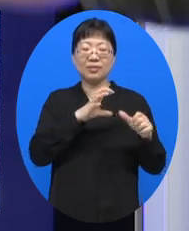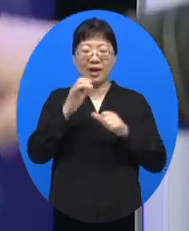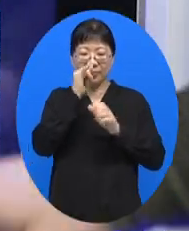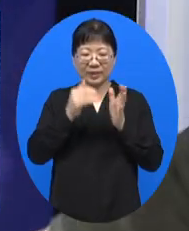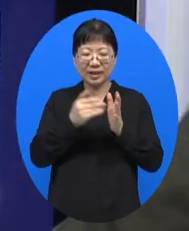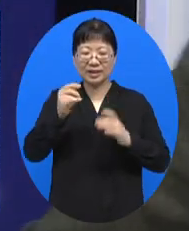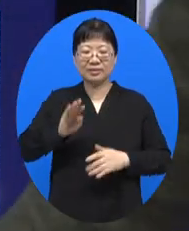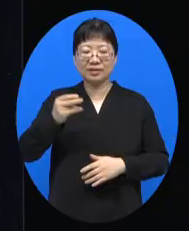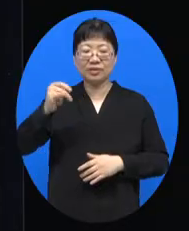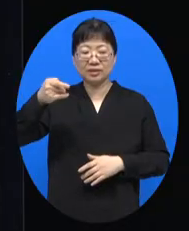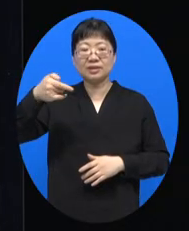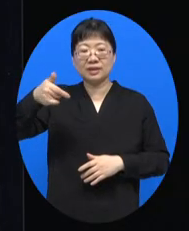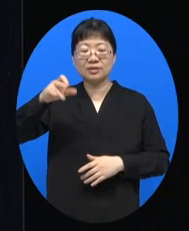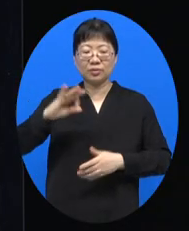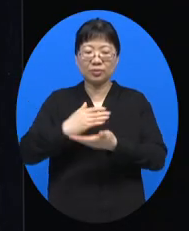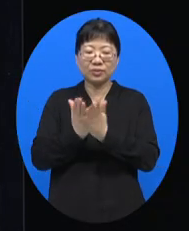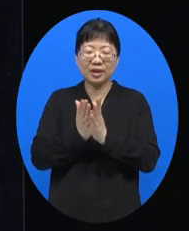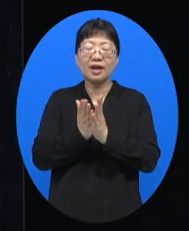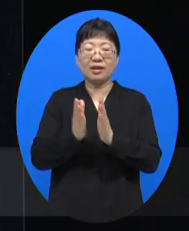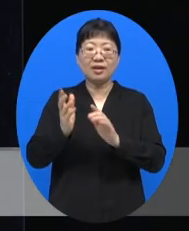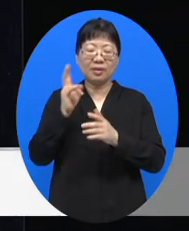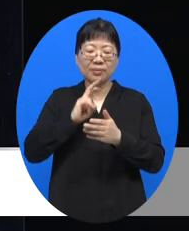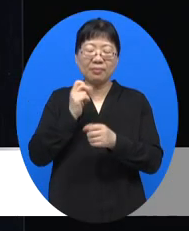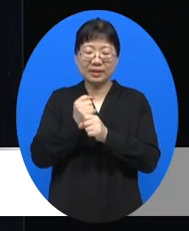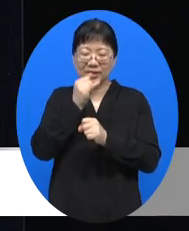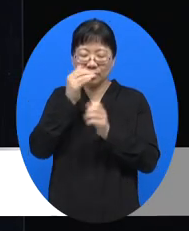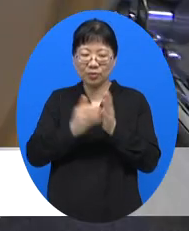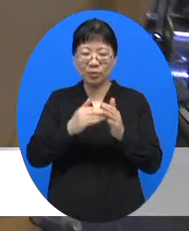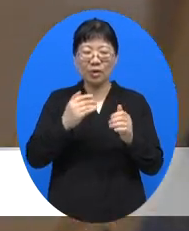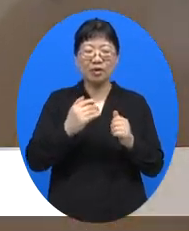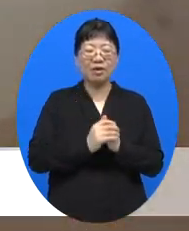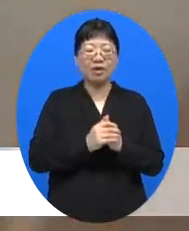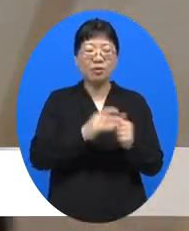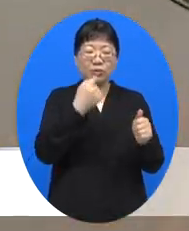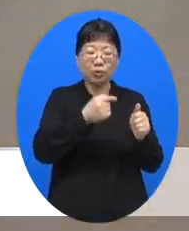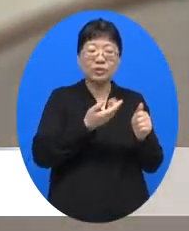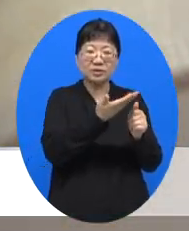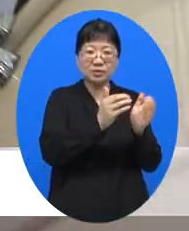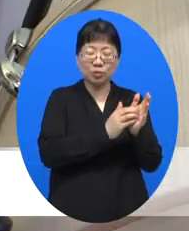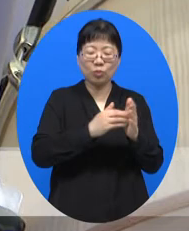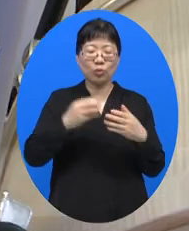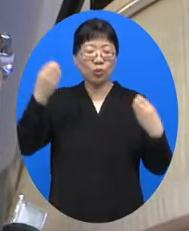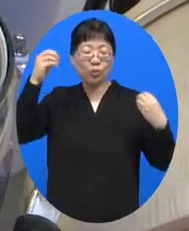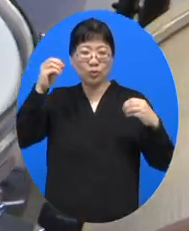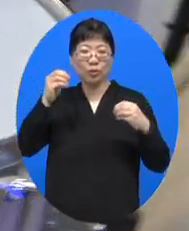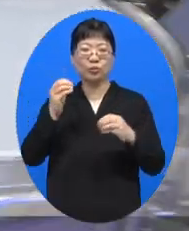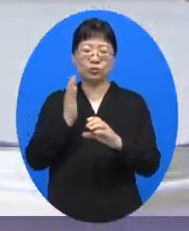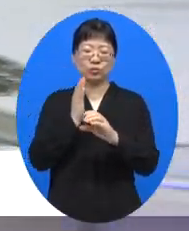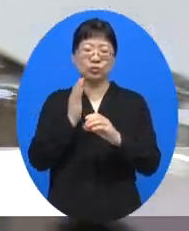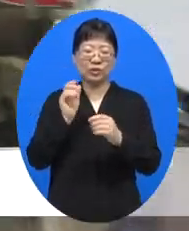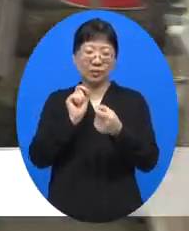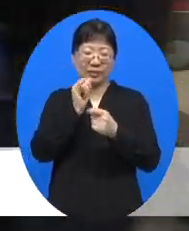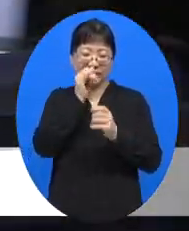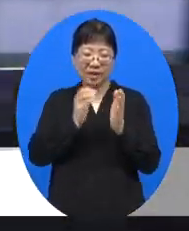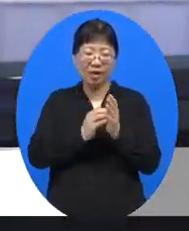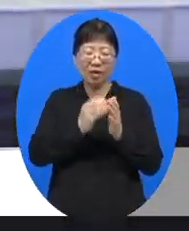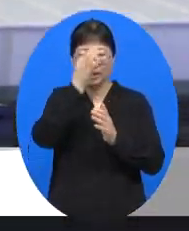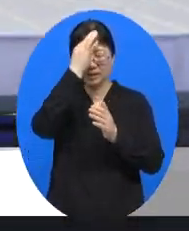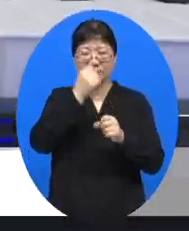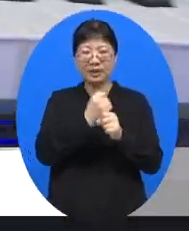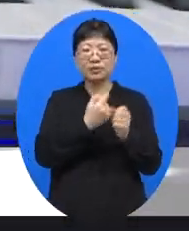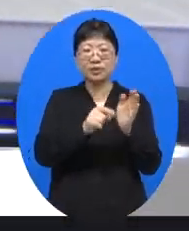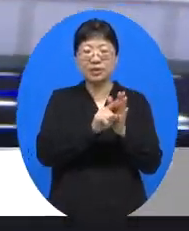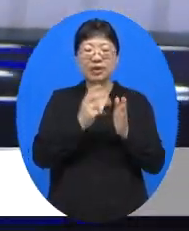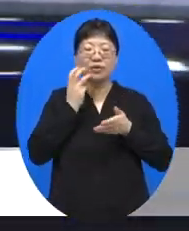통해 다양한 장르의 음악을 만들기도 합니다. 교육에 쓰이는 것은 기본이고 공연도 앞두고 있습니다. 기술 개발에는